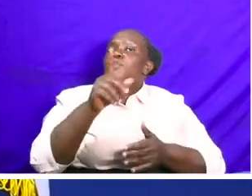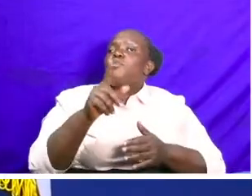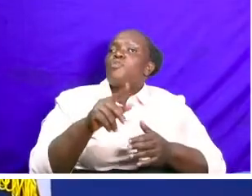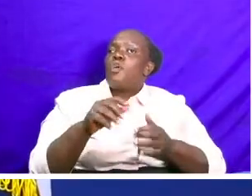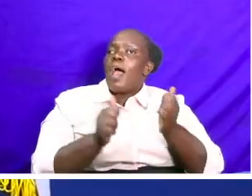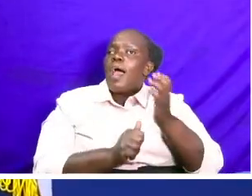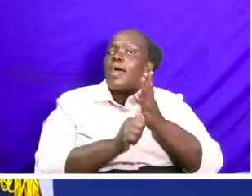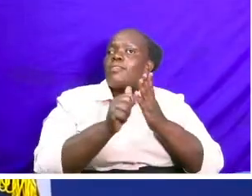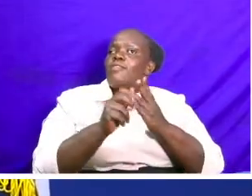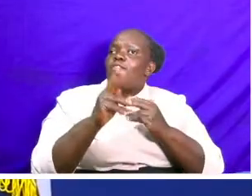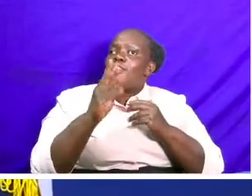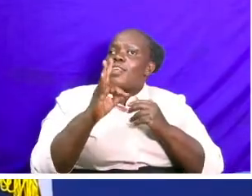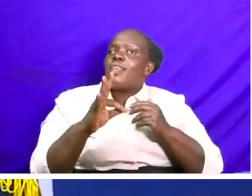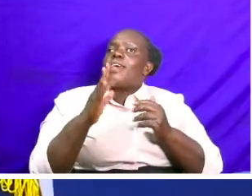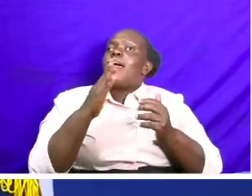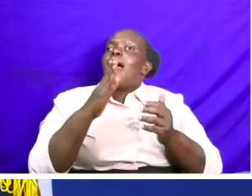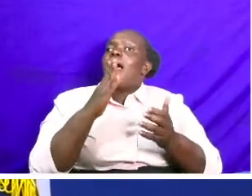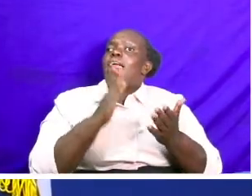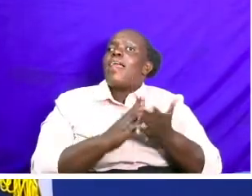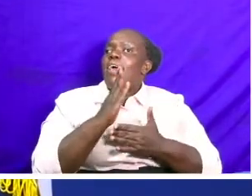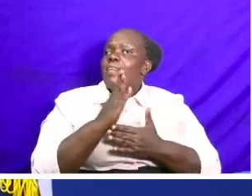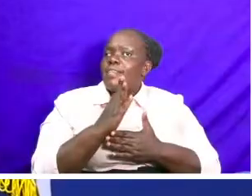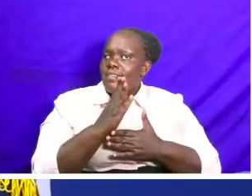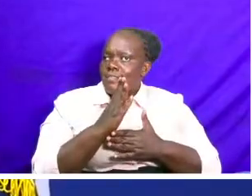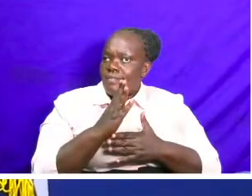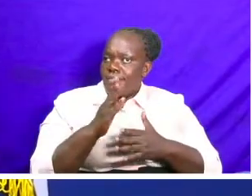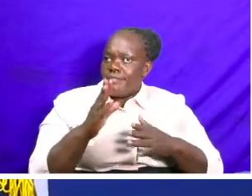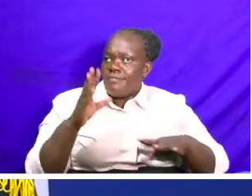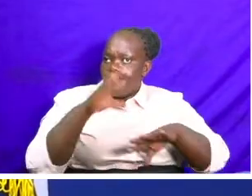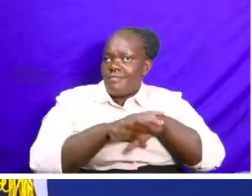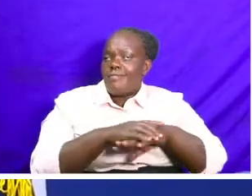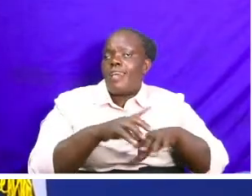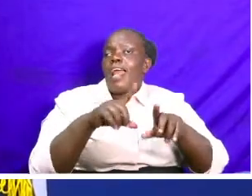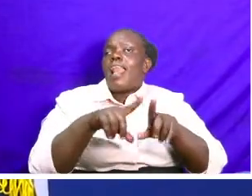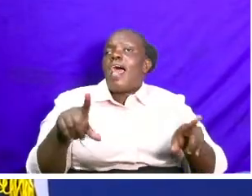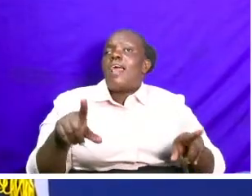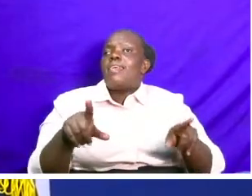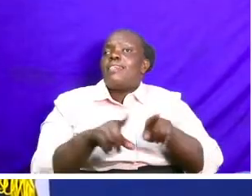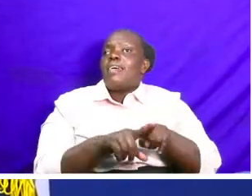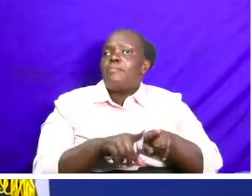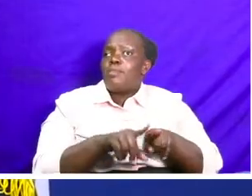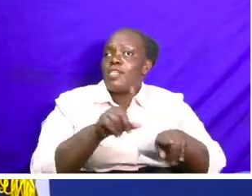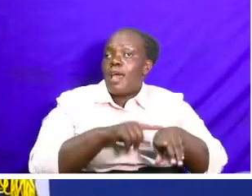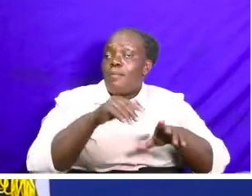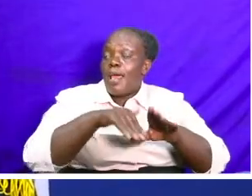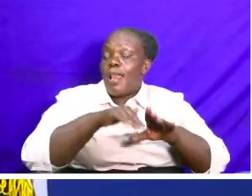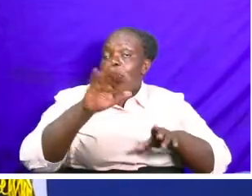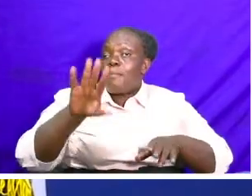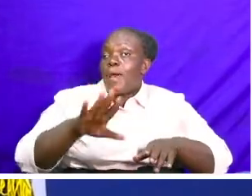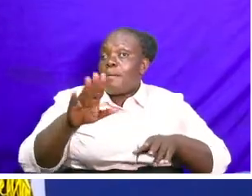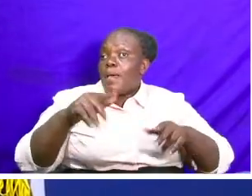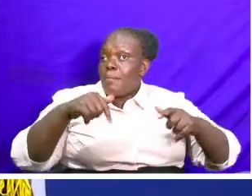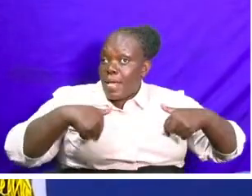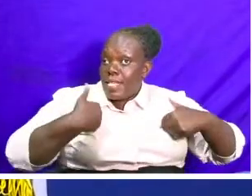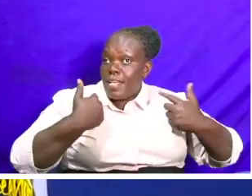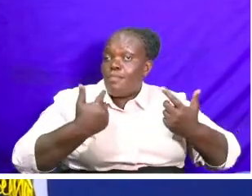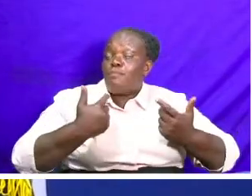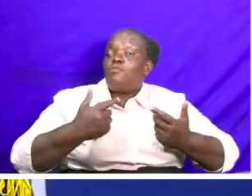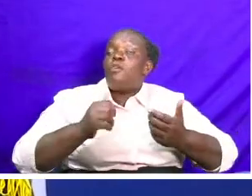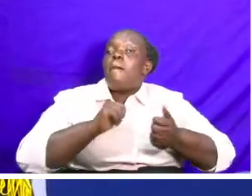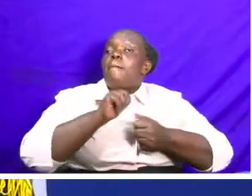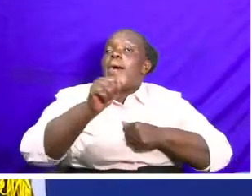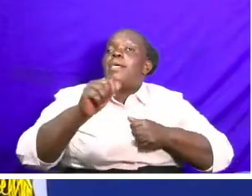cha katiba pia kinakupatia haki ya umiliki wa ardhi. Na pia wakati tulikuwa bungeni, mimi mwenyewe nilikuwa bungeni, tulipitisha